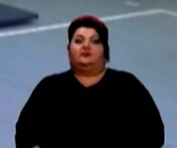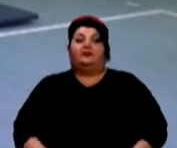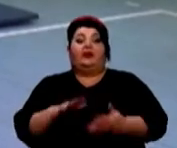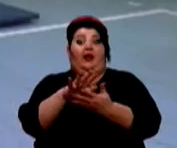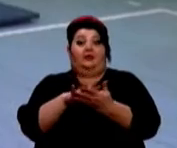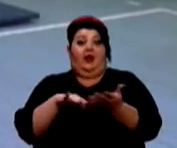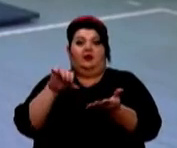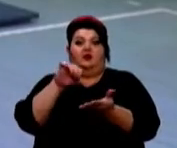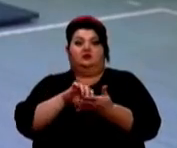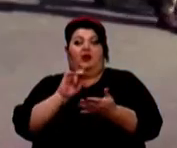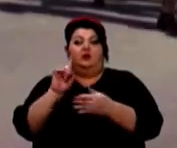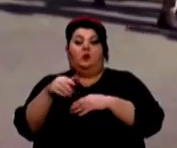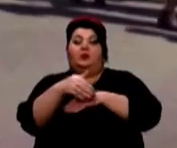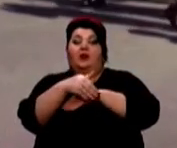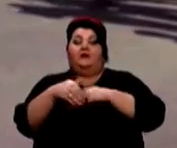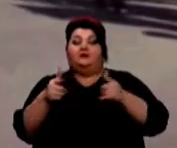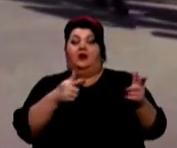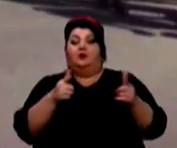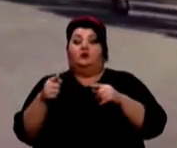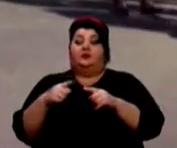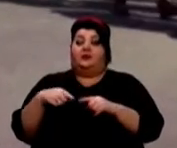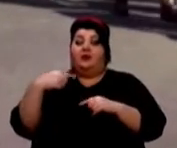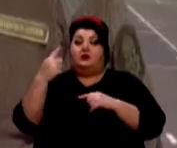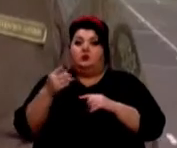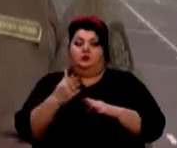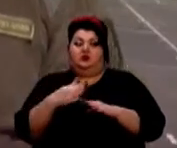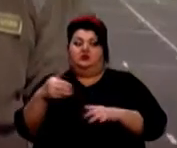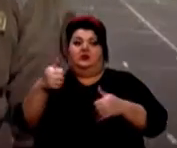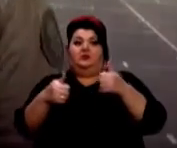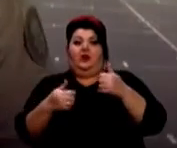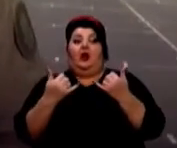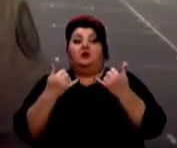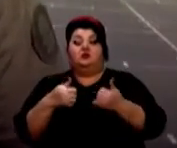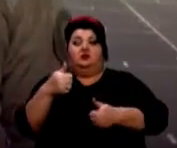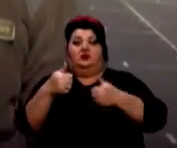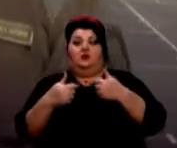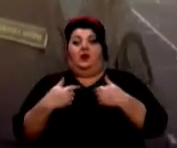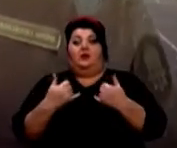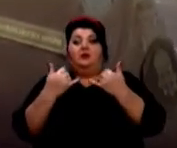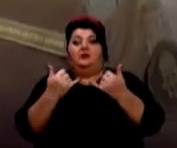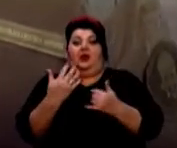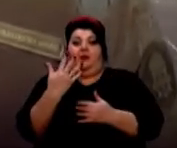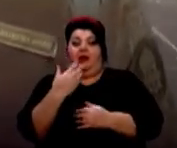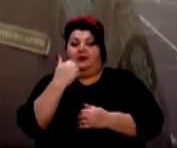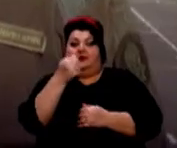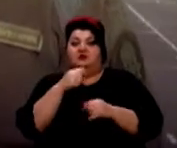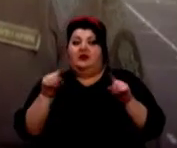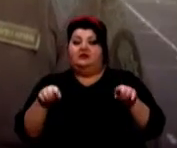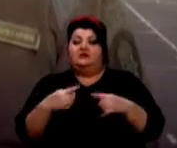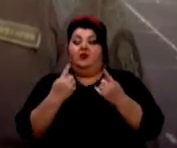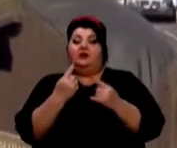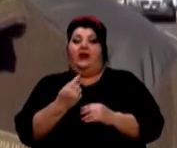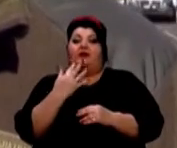Далі учасники йдуть на вулицю готуватися до наступної частини змагань. Сьогоднішні змагання ми присвятили 5-й річниці створення Національної